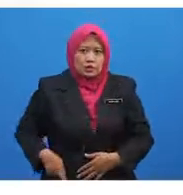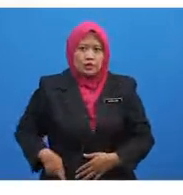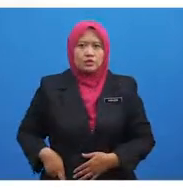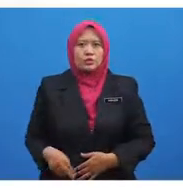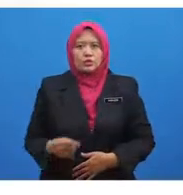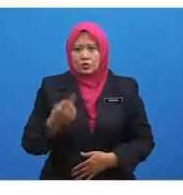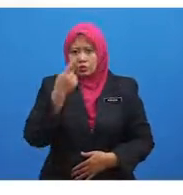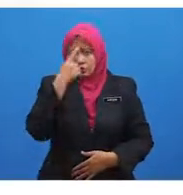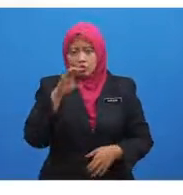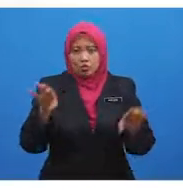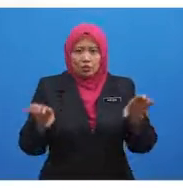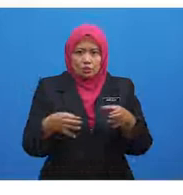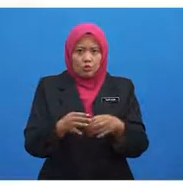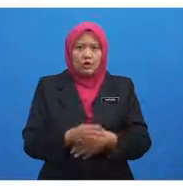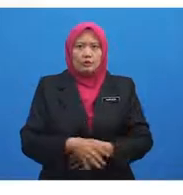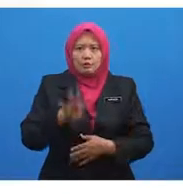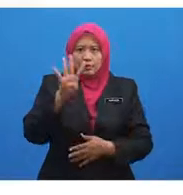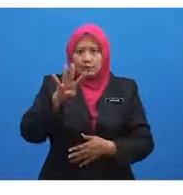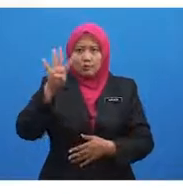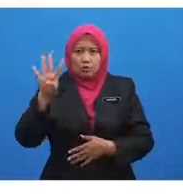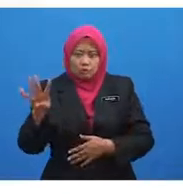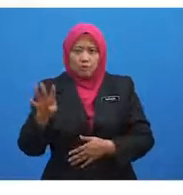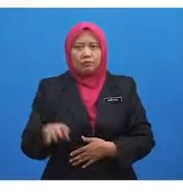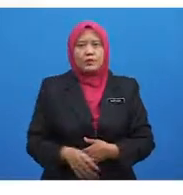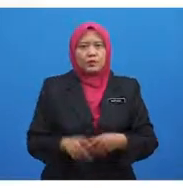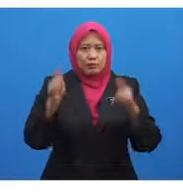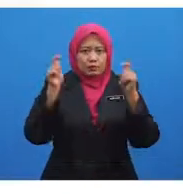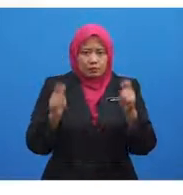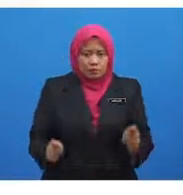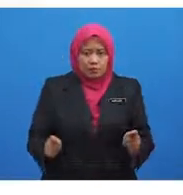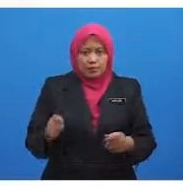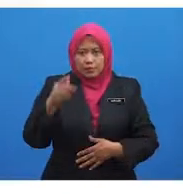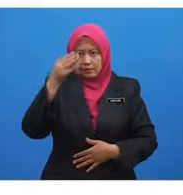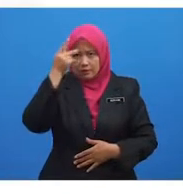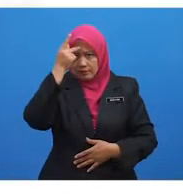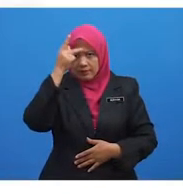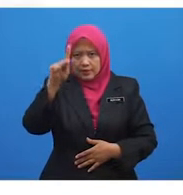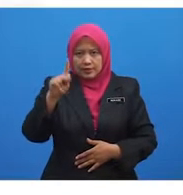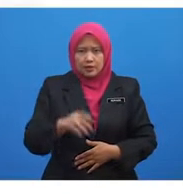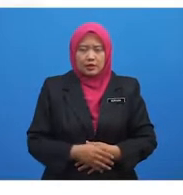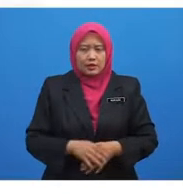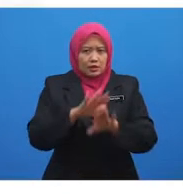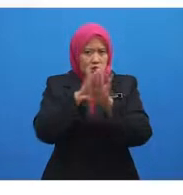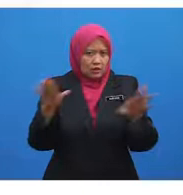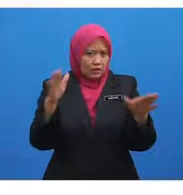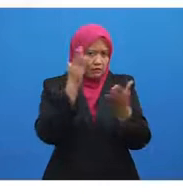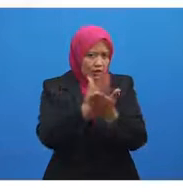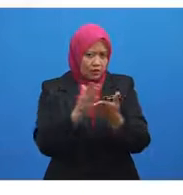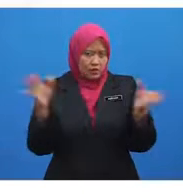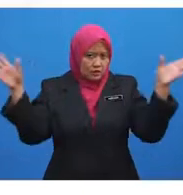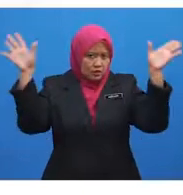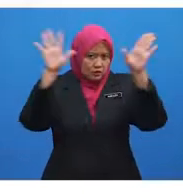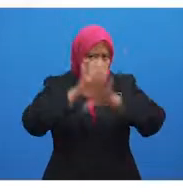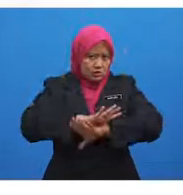tidak berhenti siang dan malam. Dalam rangkap kedua pula, selepas 7 bulan,